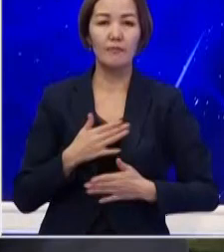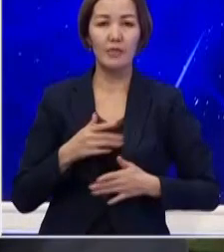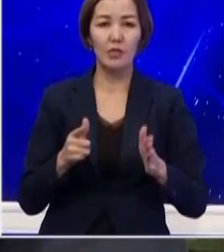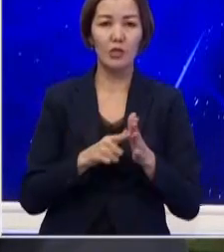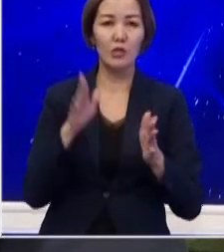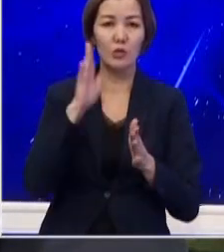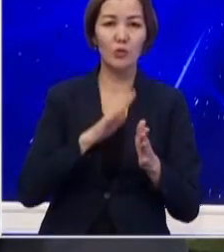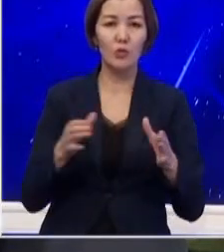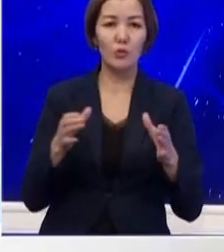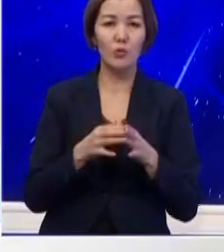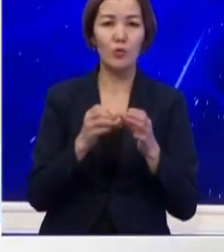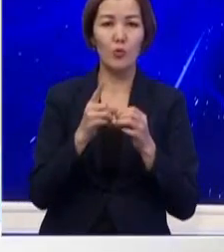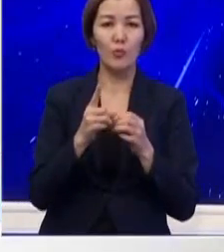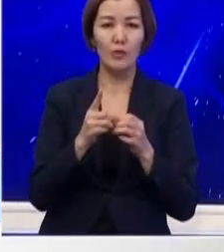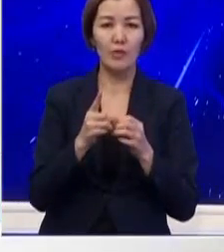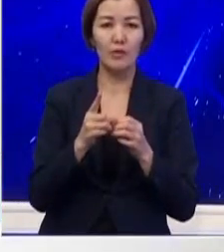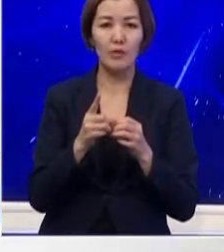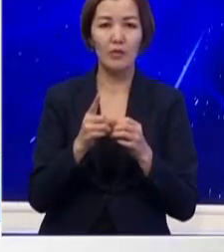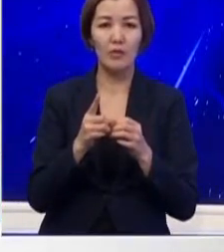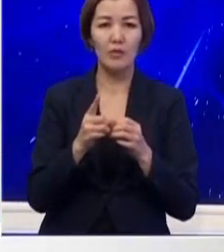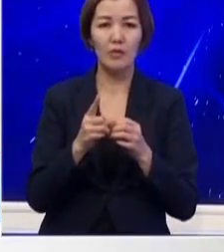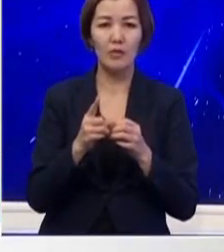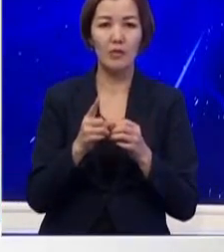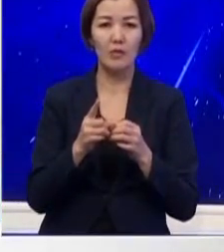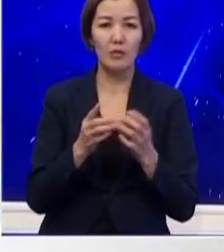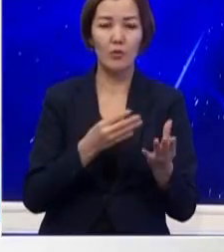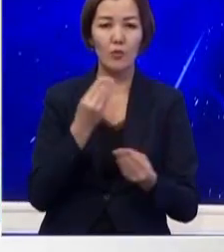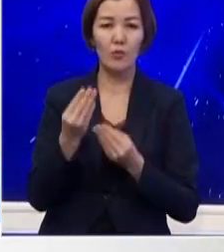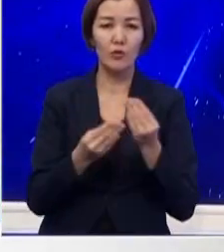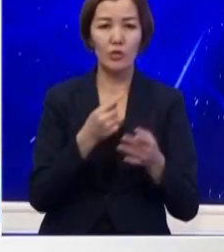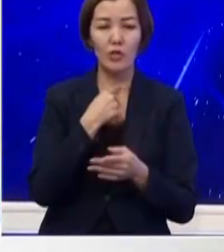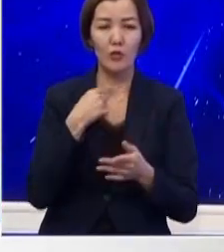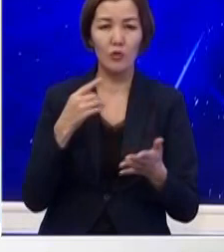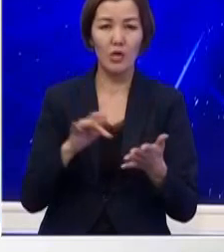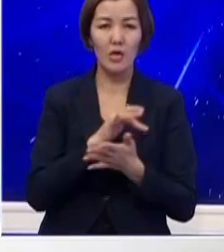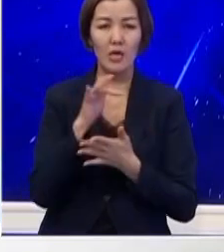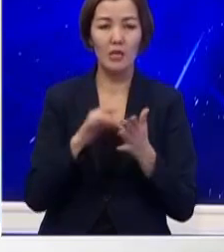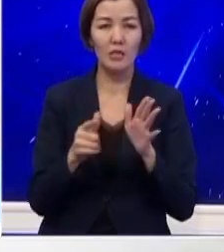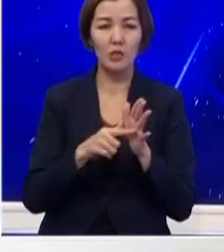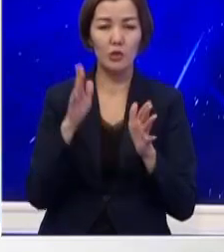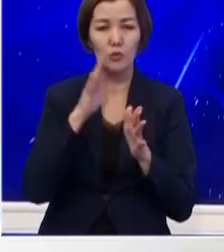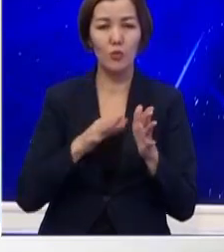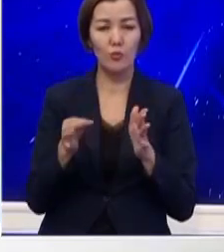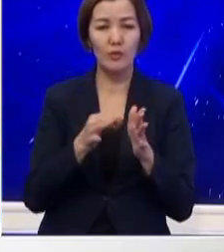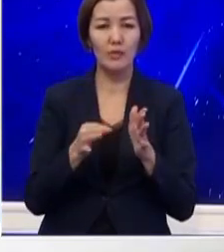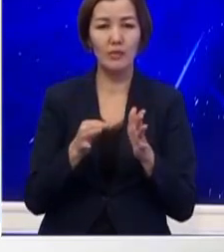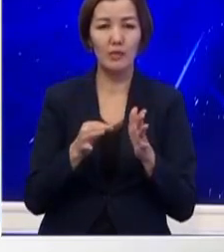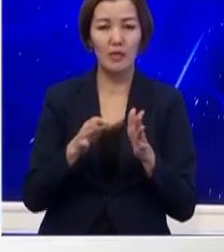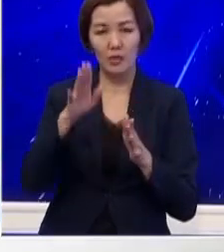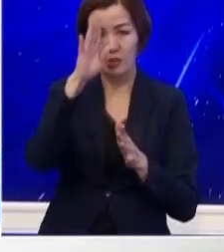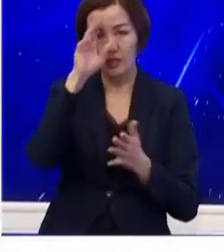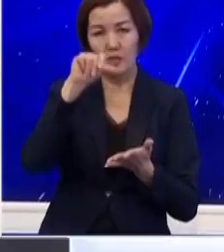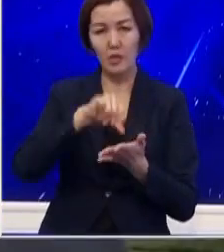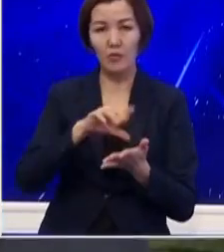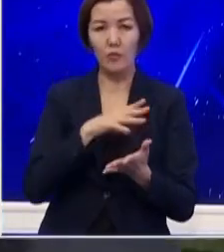құрамында 11 ойыншы, ол осы Талдықорған қаласы, Жетісу облысының балалары